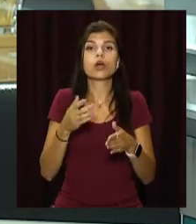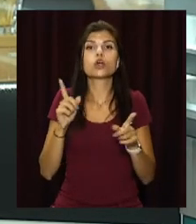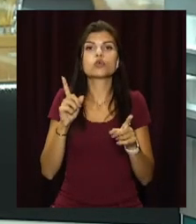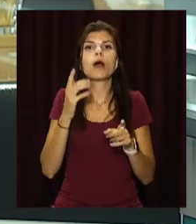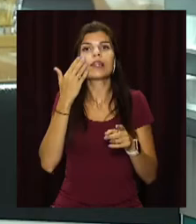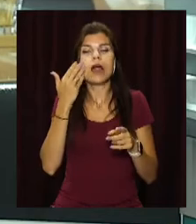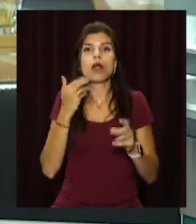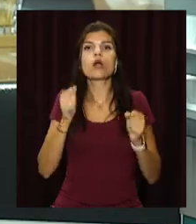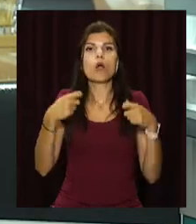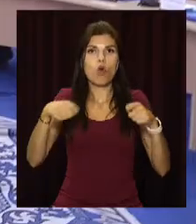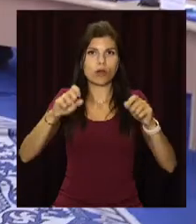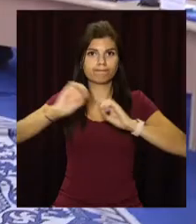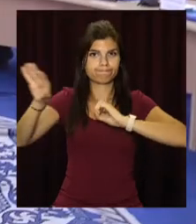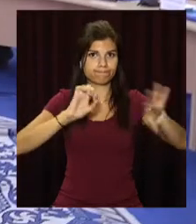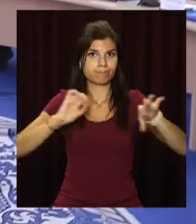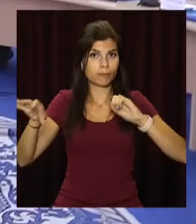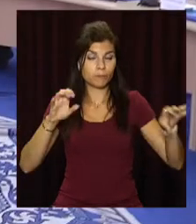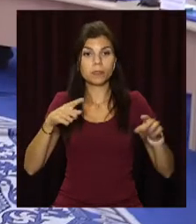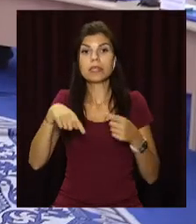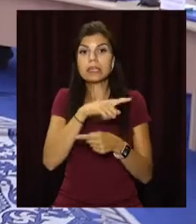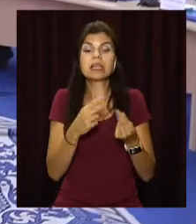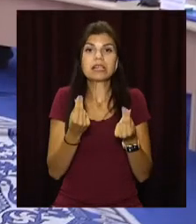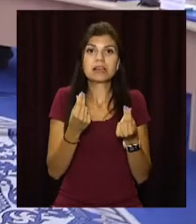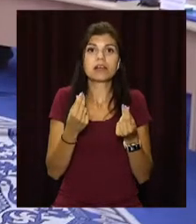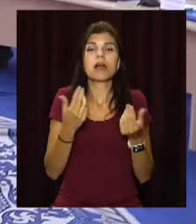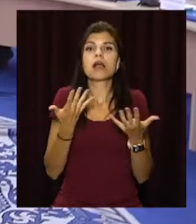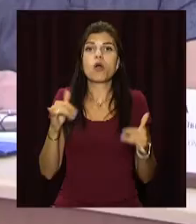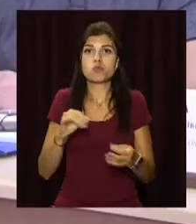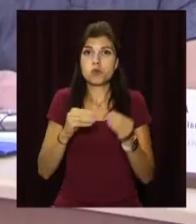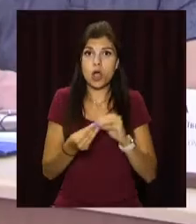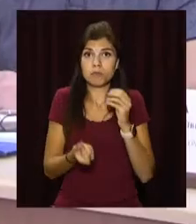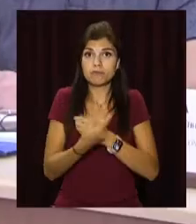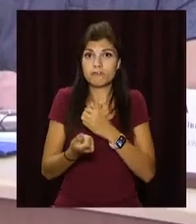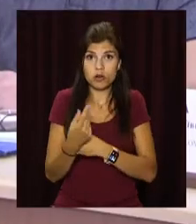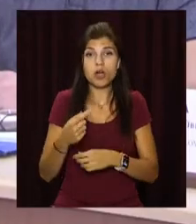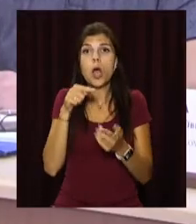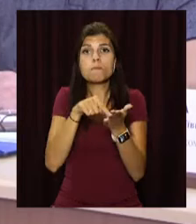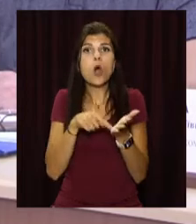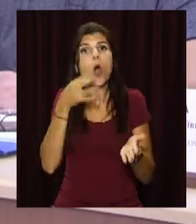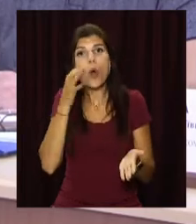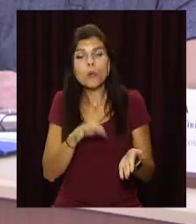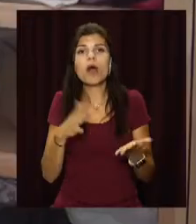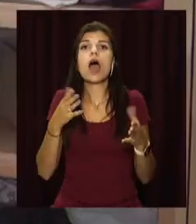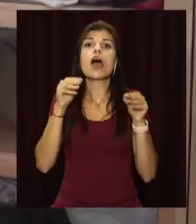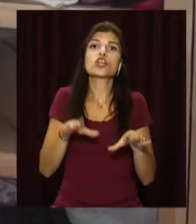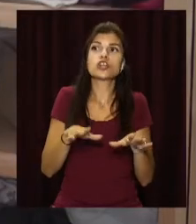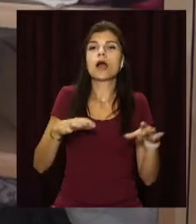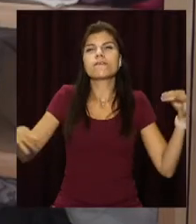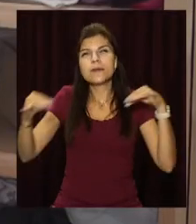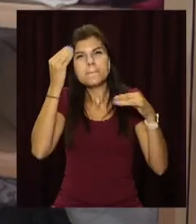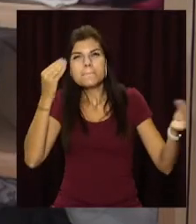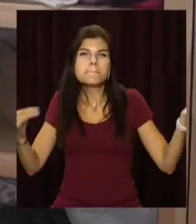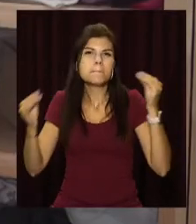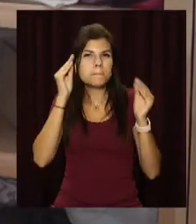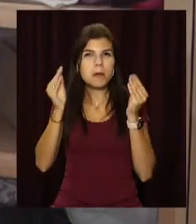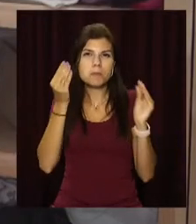столом в облдержадміністрації. Підприємці розповіли про проблеми, що виникають у їхній роботі, поділилися досвідом їх вирішення та окреслили